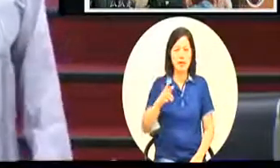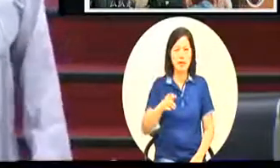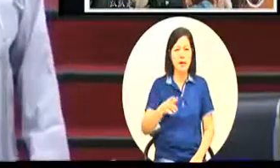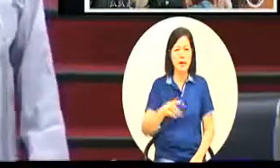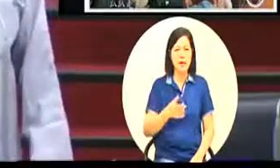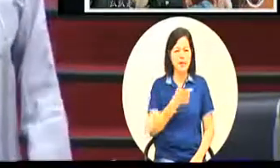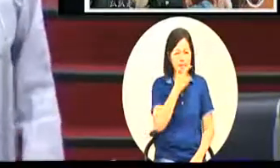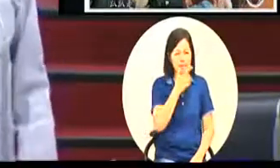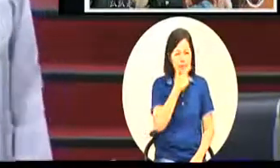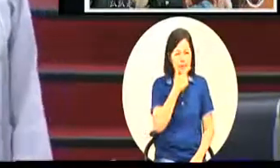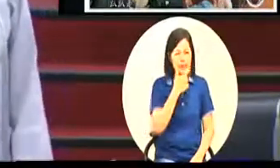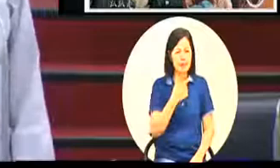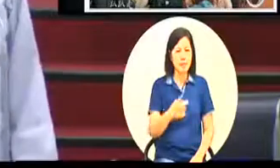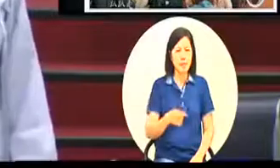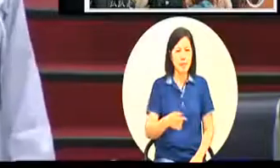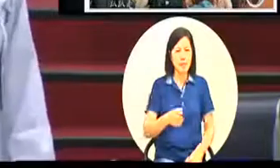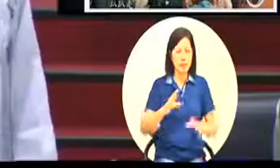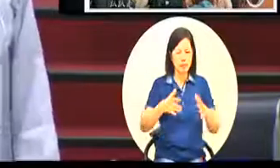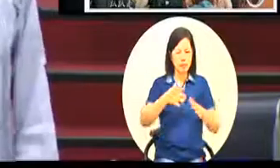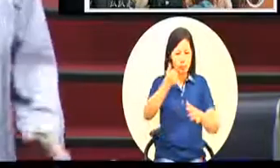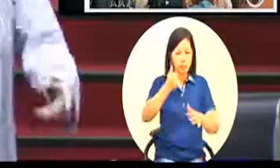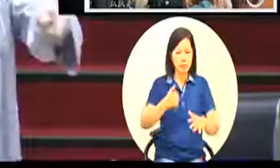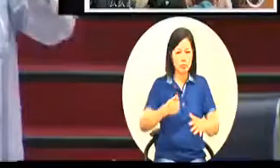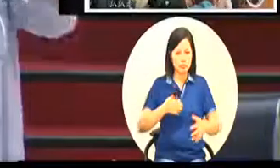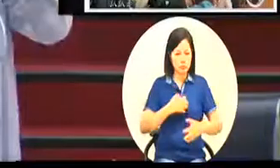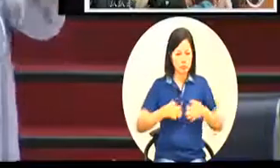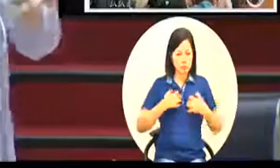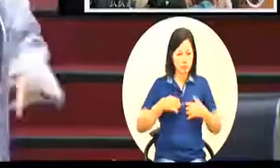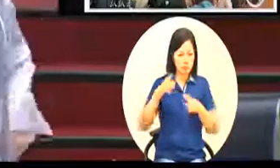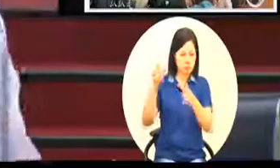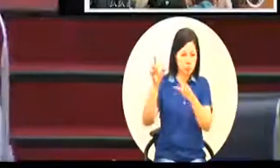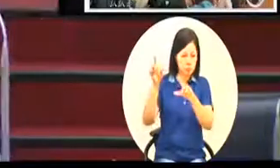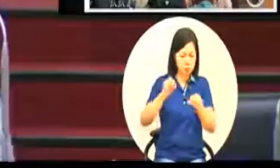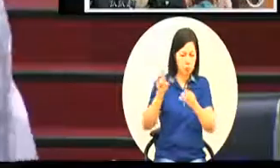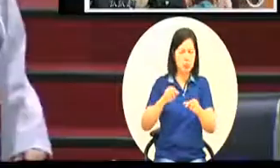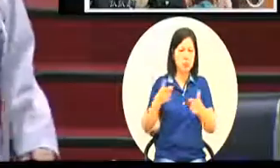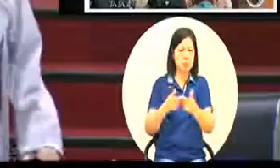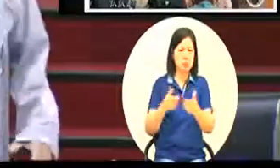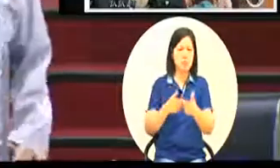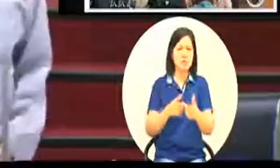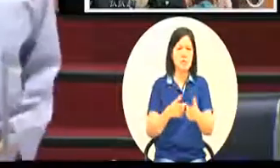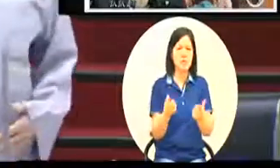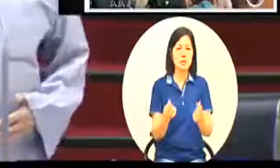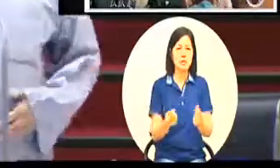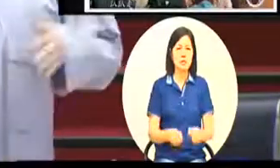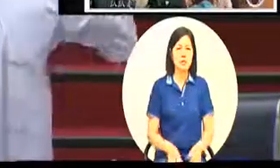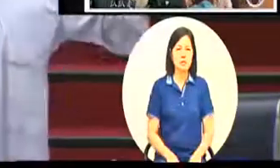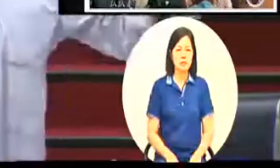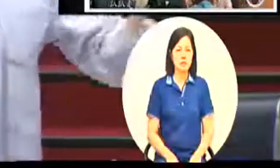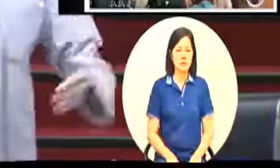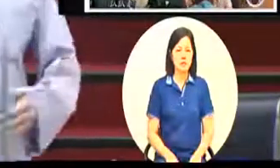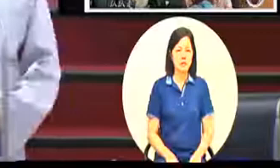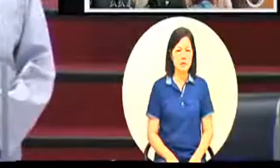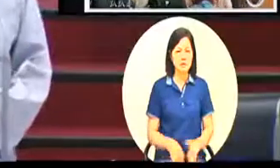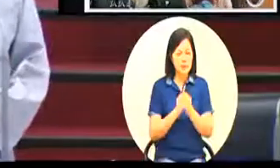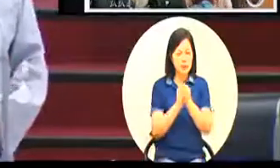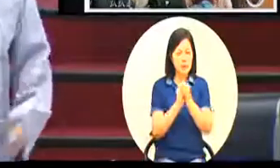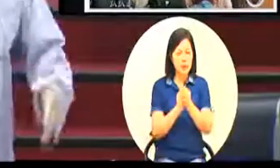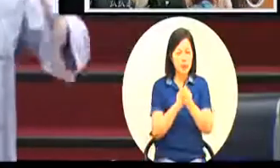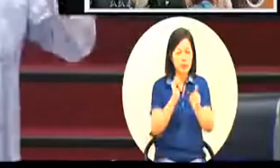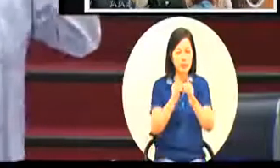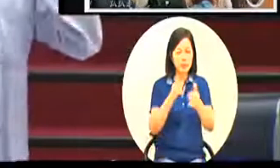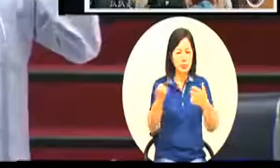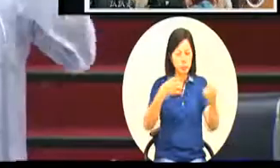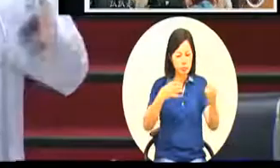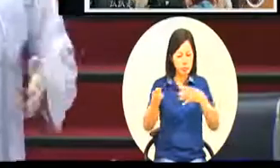等于安啦，我无要相信啦。你讲一句，看下我直接背五当啦。拜托，足济人寄托，